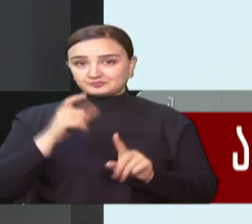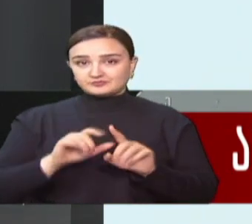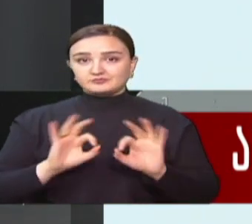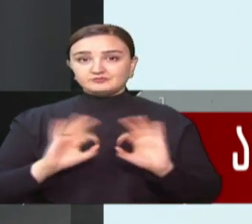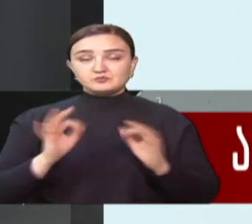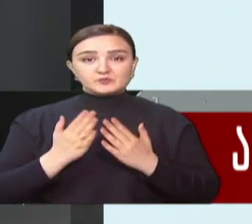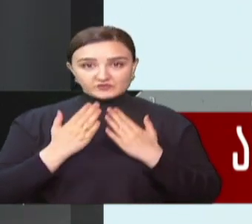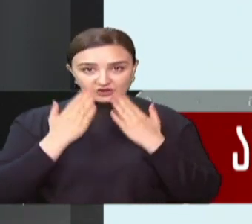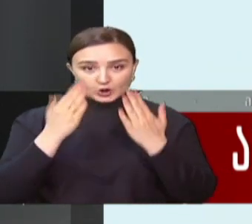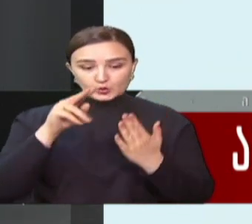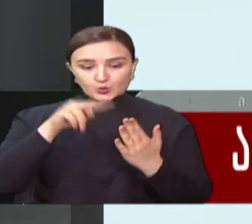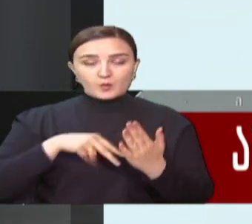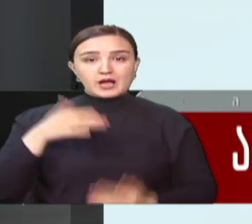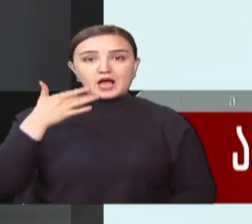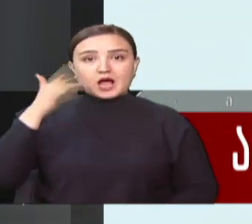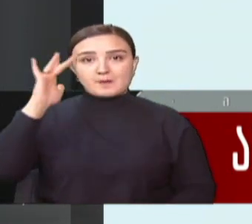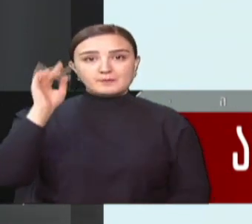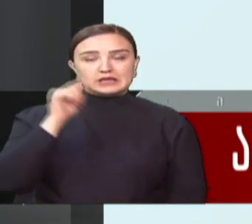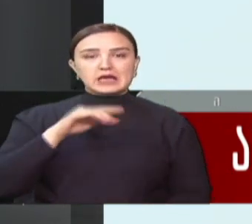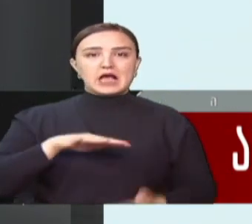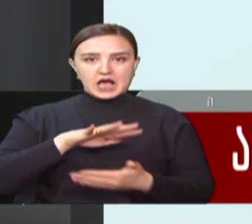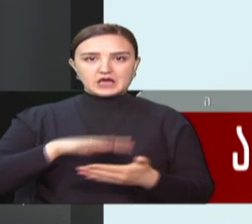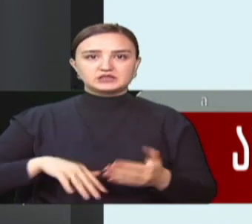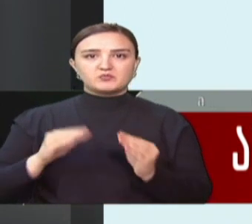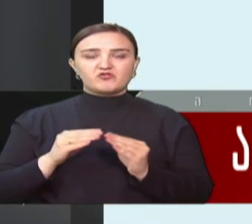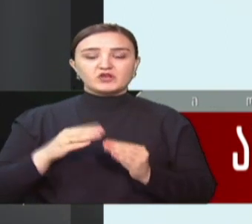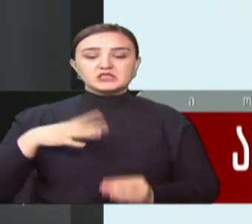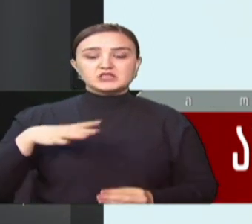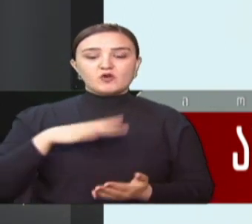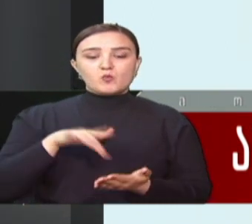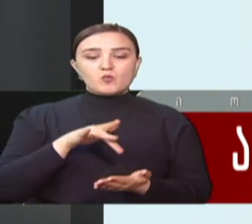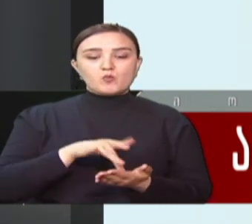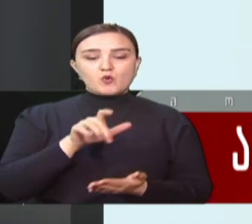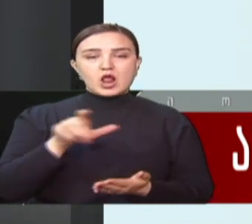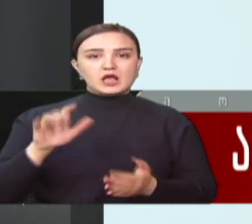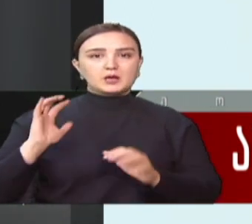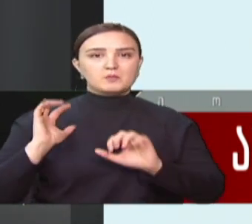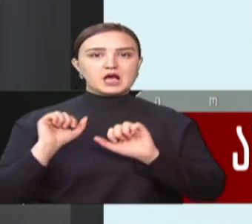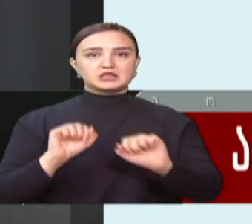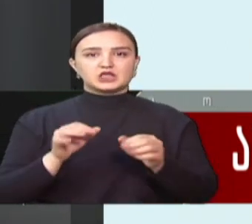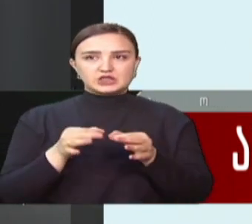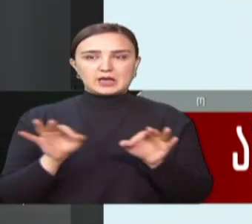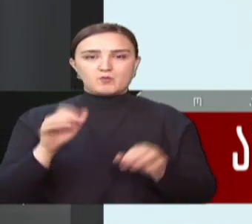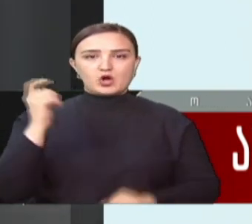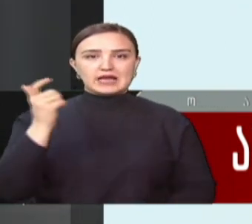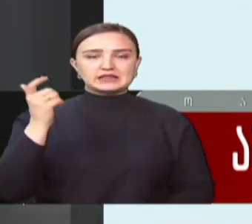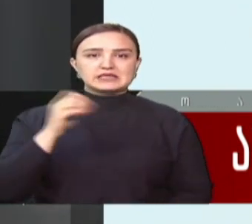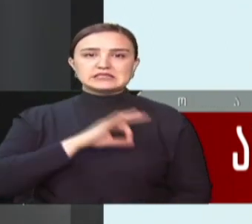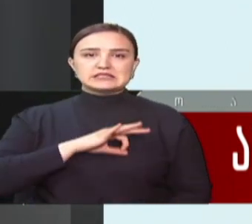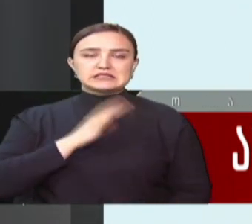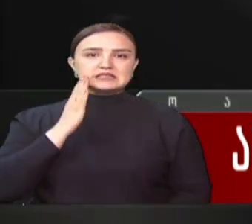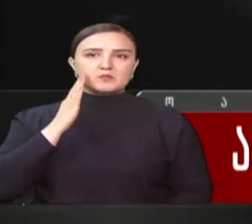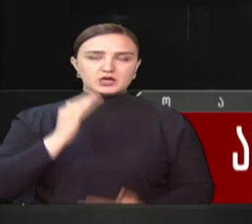ასევე ვკითხულობთ, რომ ამერიკის შეერთებული შტატები აგრძელებს საქართველოს მოქალაქეების მხარდაჭერას დემოკრატიისა და სამართლის